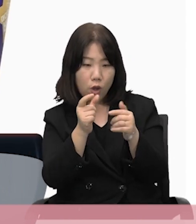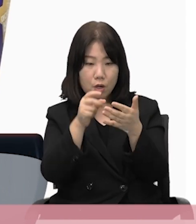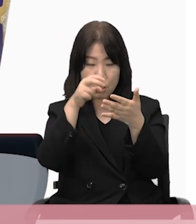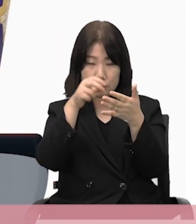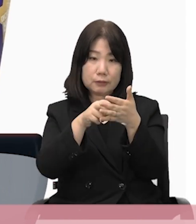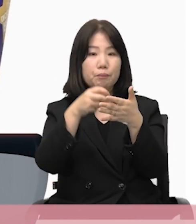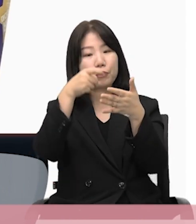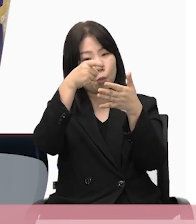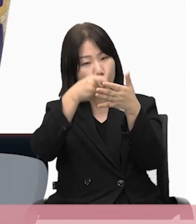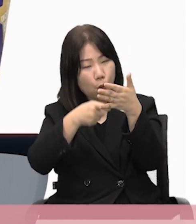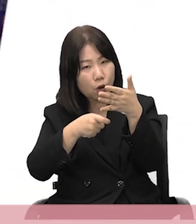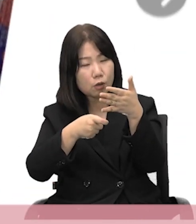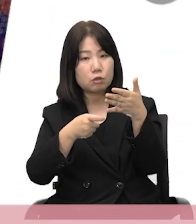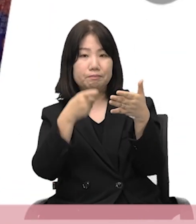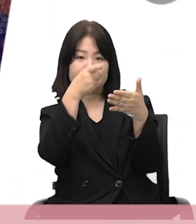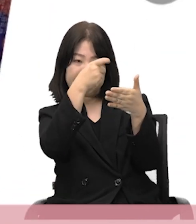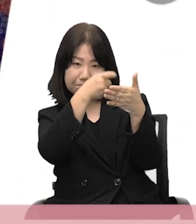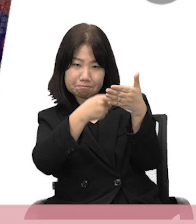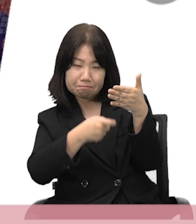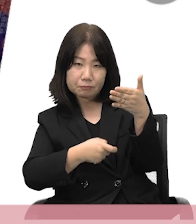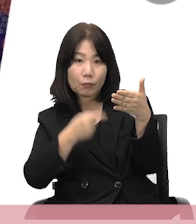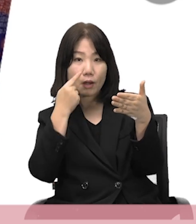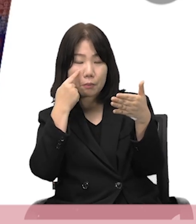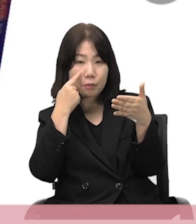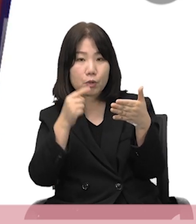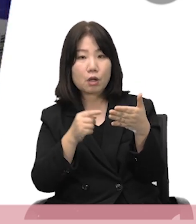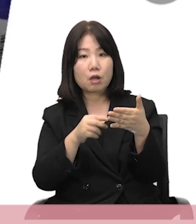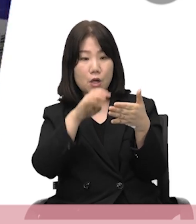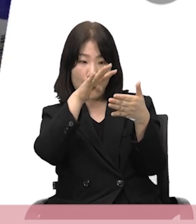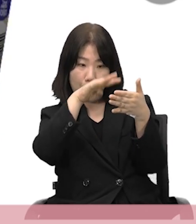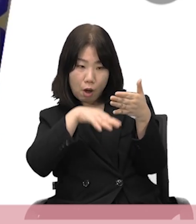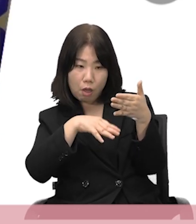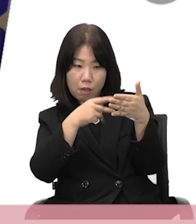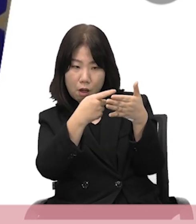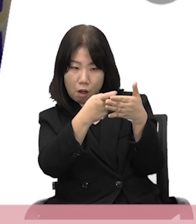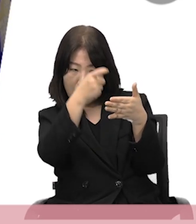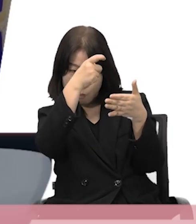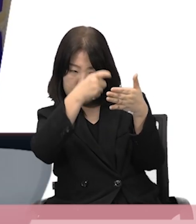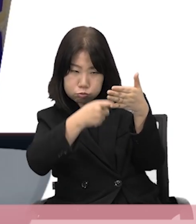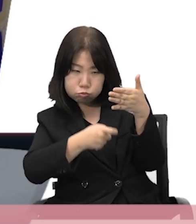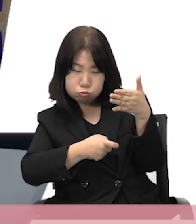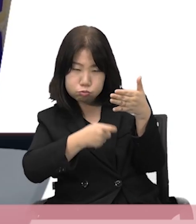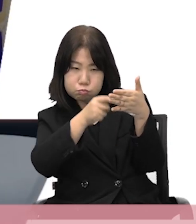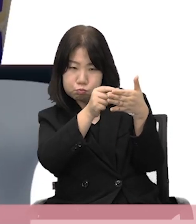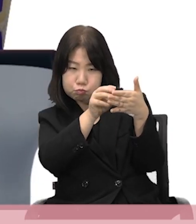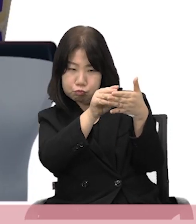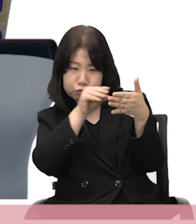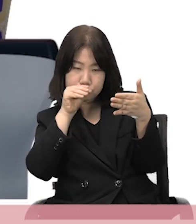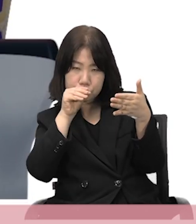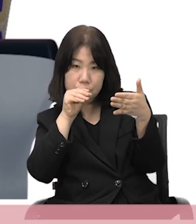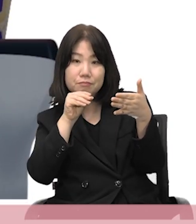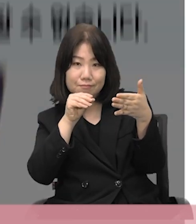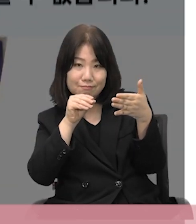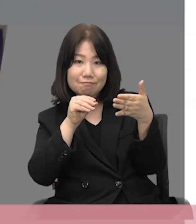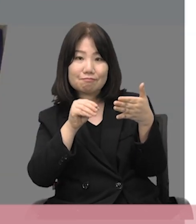리더기로 스캔해 보세요. 한번 바코드 리더기로 상품을 스캔해 볼게요.